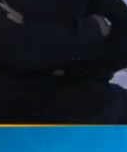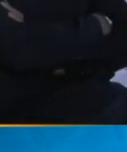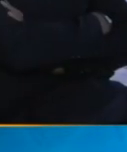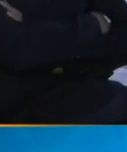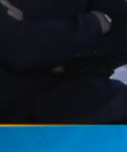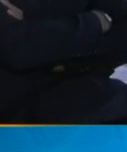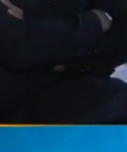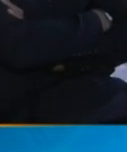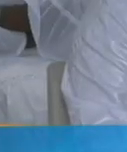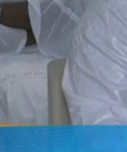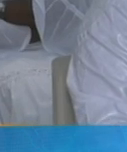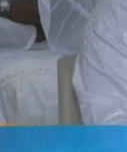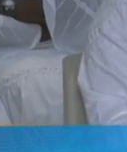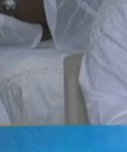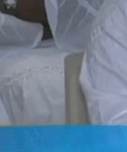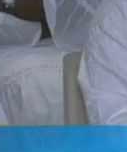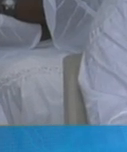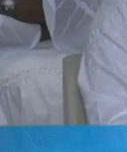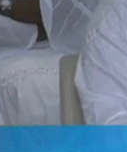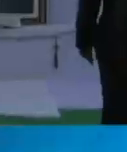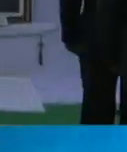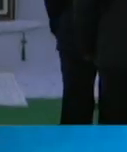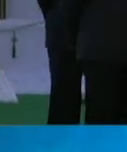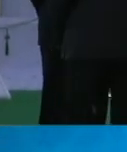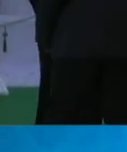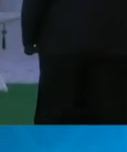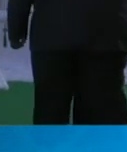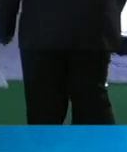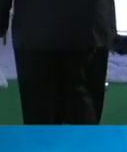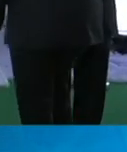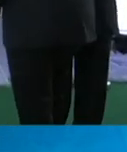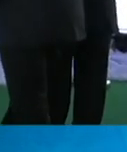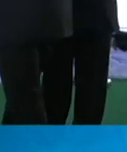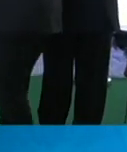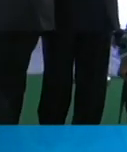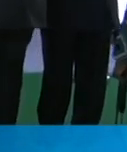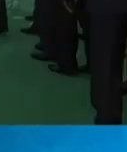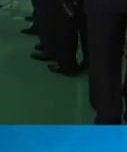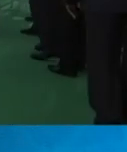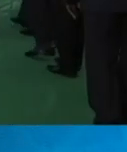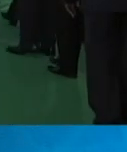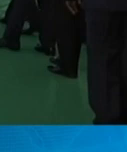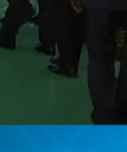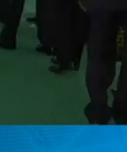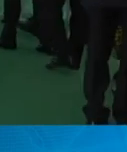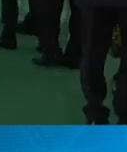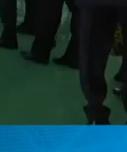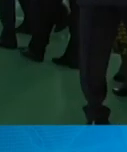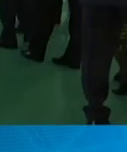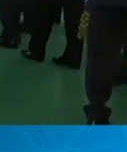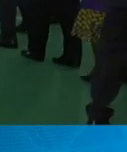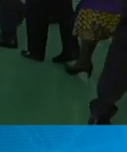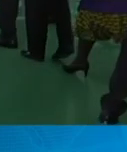En Côte d'Ivoire, les obsèques du Premier ministre Ahmed Bakayoko. Début hier de la présentation des condoléances en